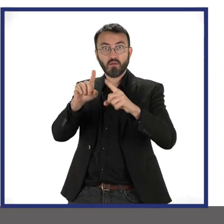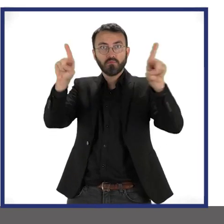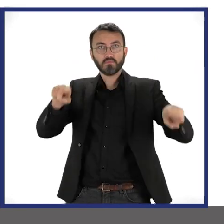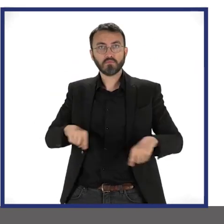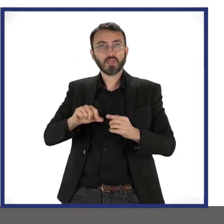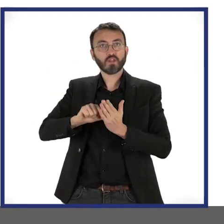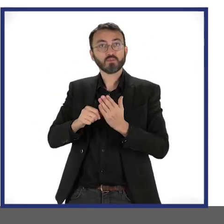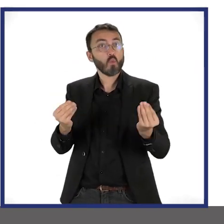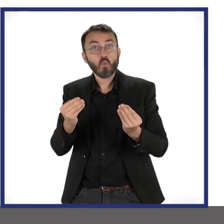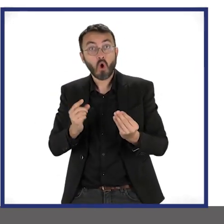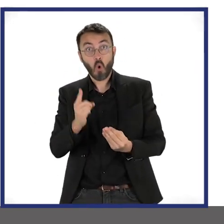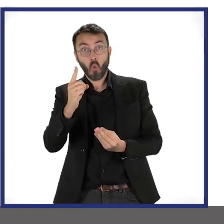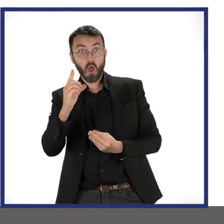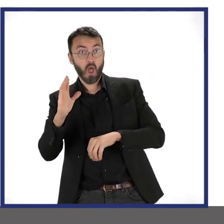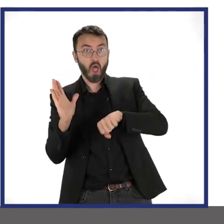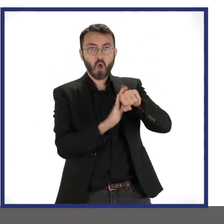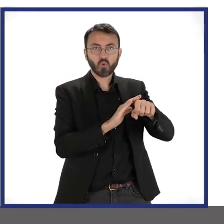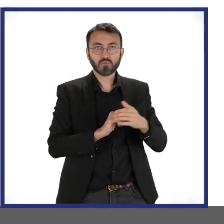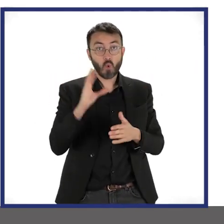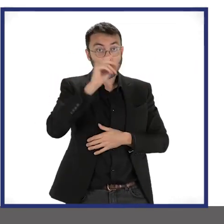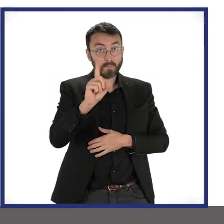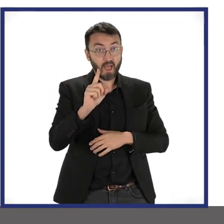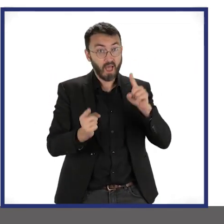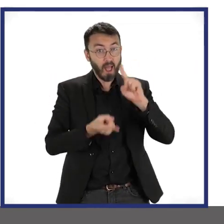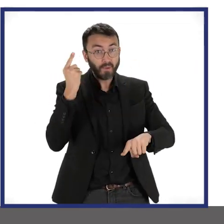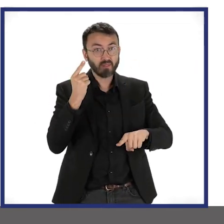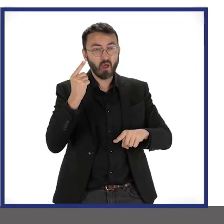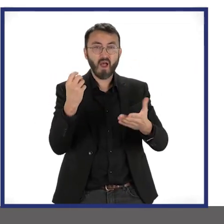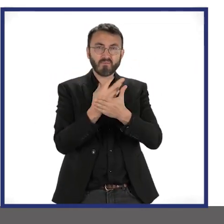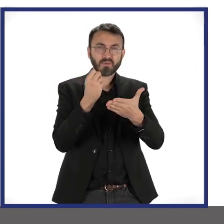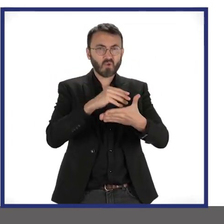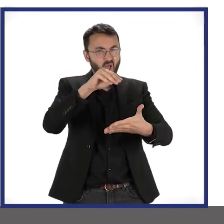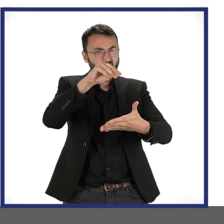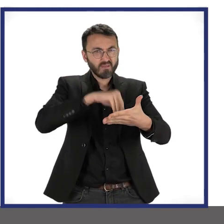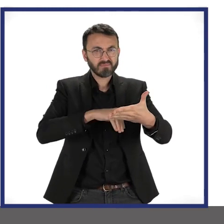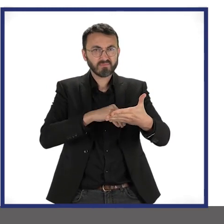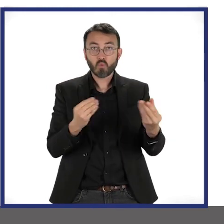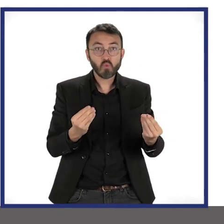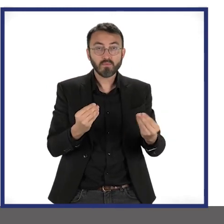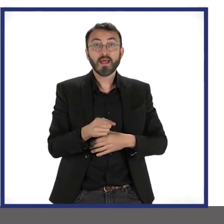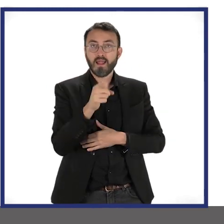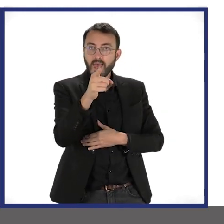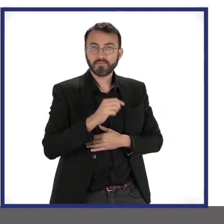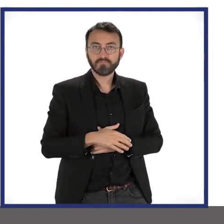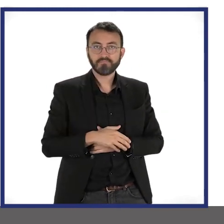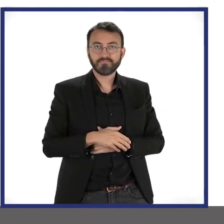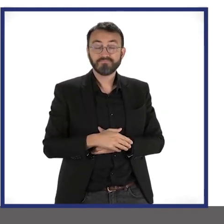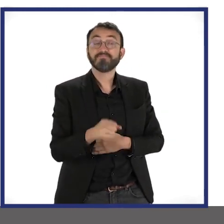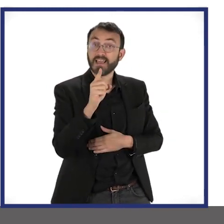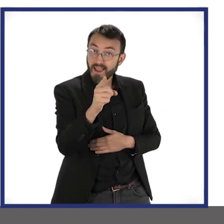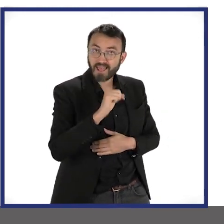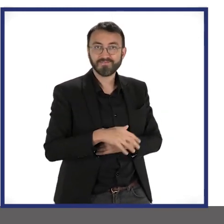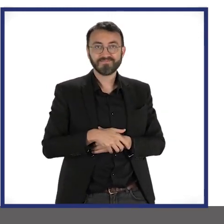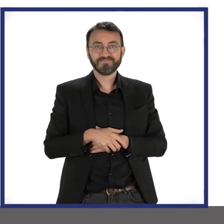fiche d'identification en haut à gauche. Sans oublier, et c'est très important, de compléter les informations